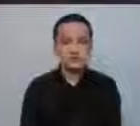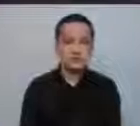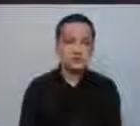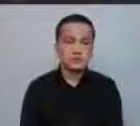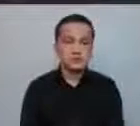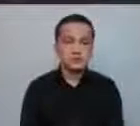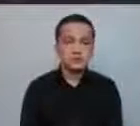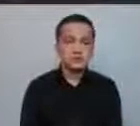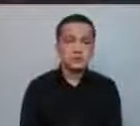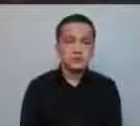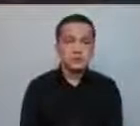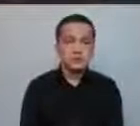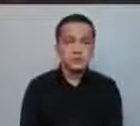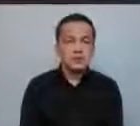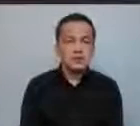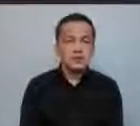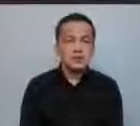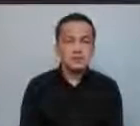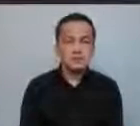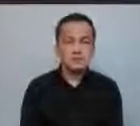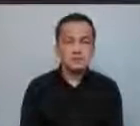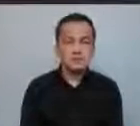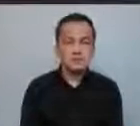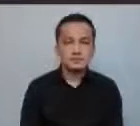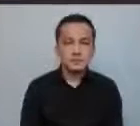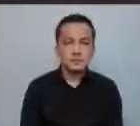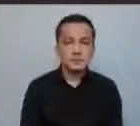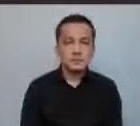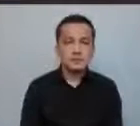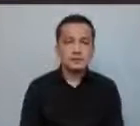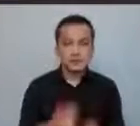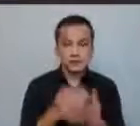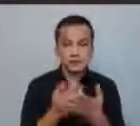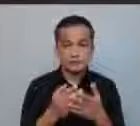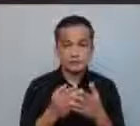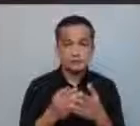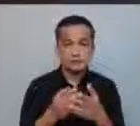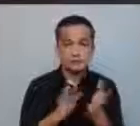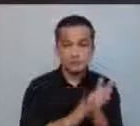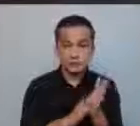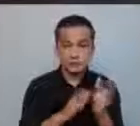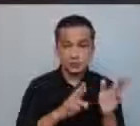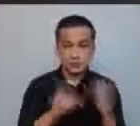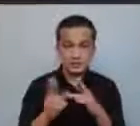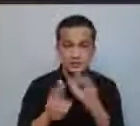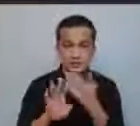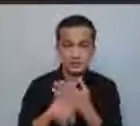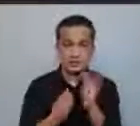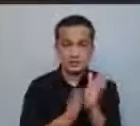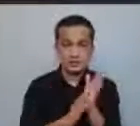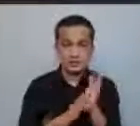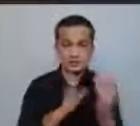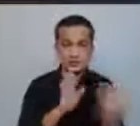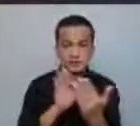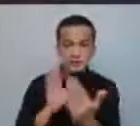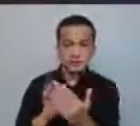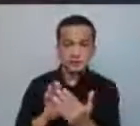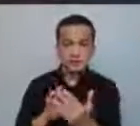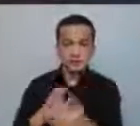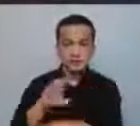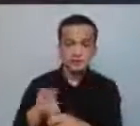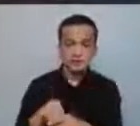Handa ng ilang paaralan sa nalalapit na balik eskwela sa susunod na linggo. Kabilang na po dyan ang ilang mga eskwelahan dito sa Quezon